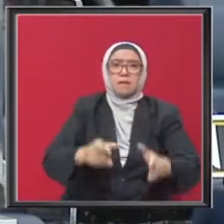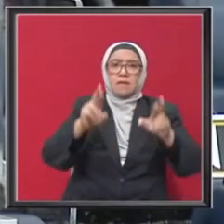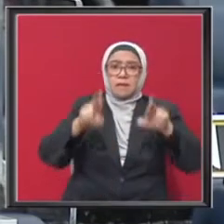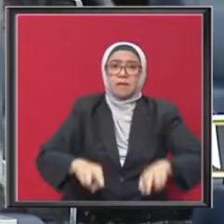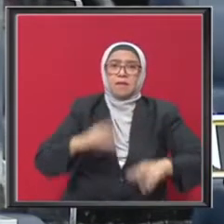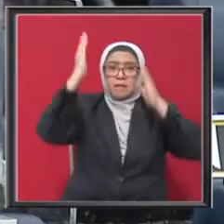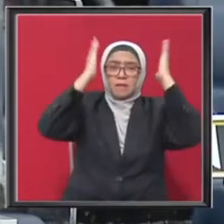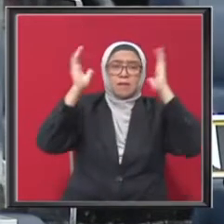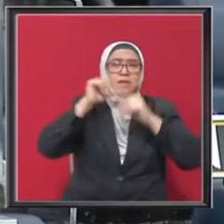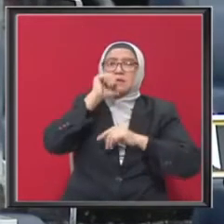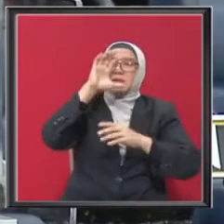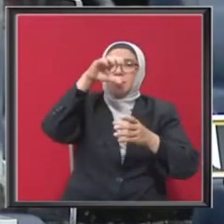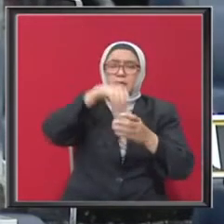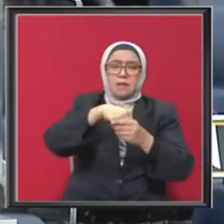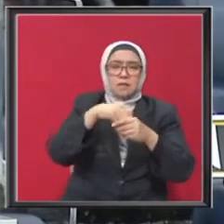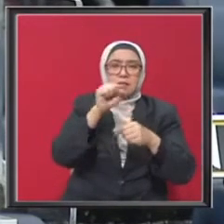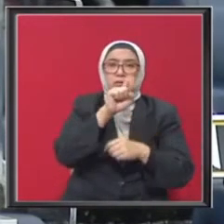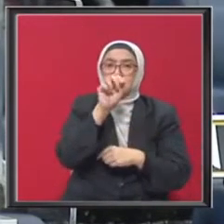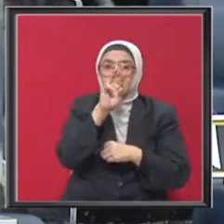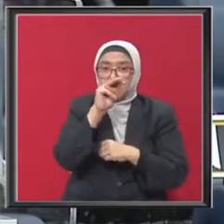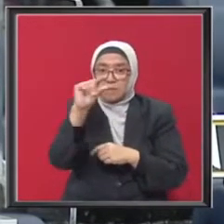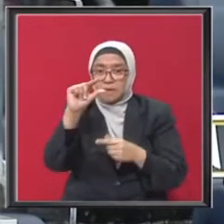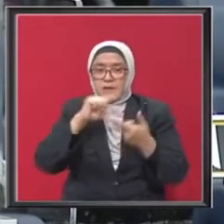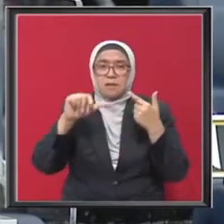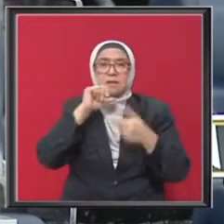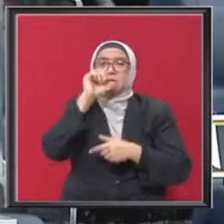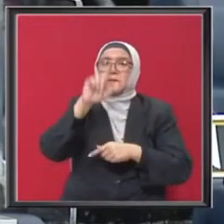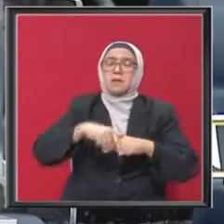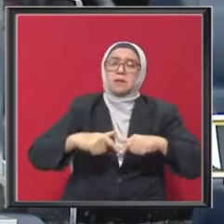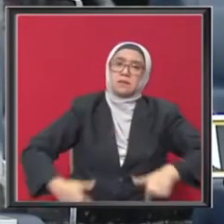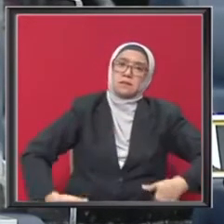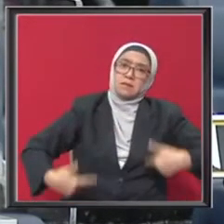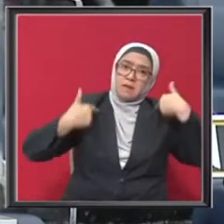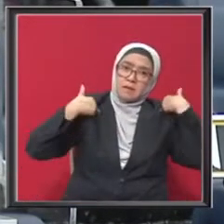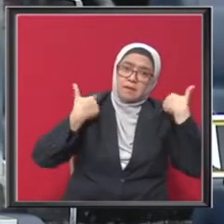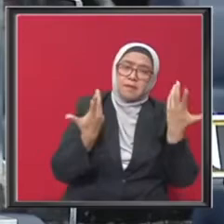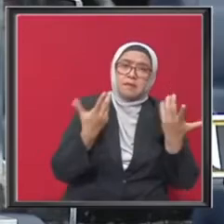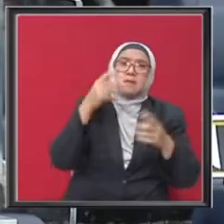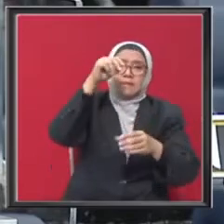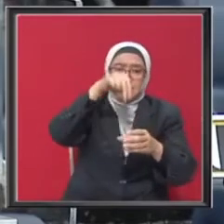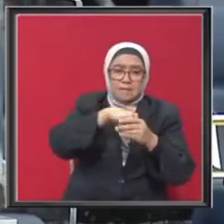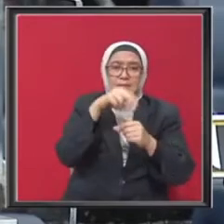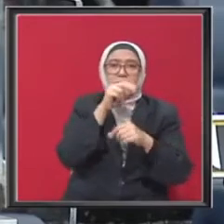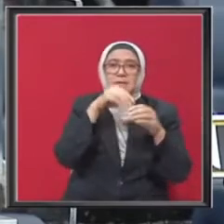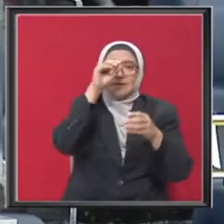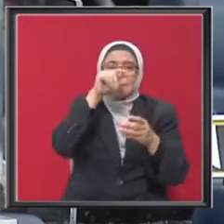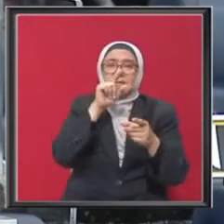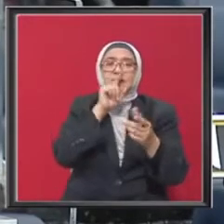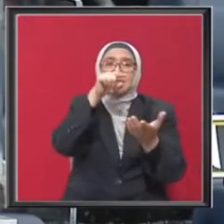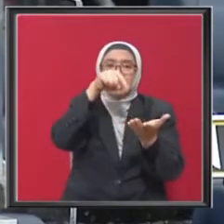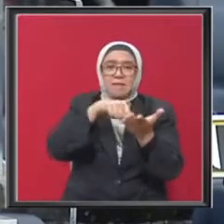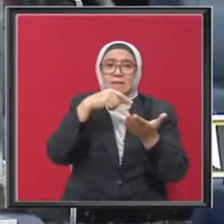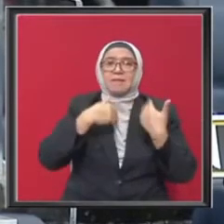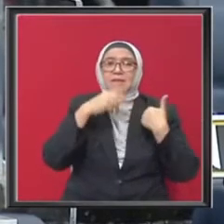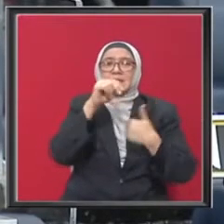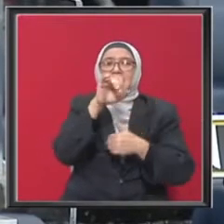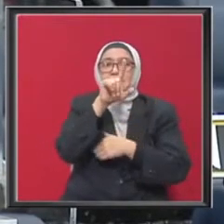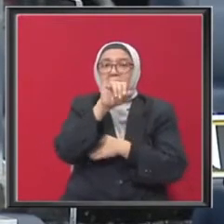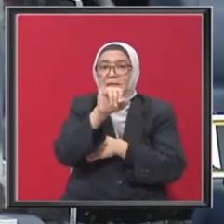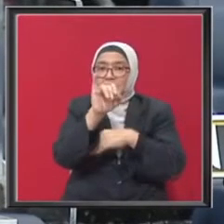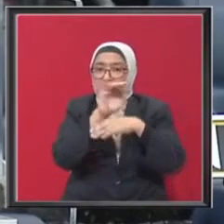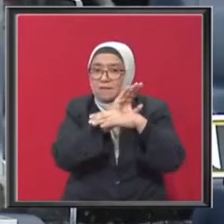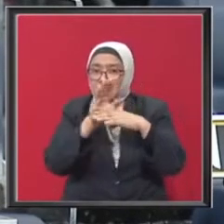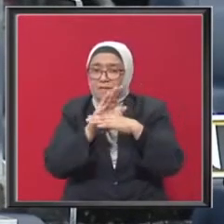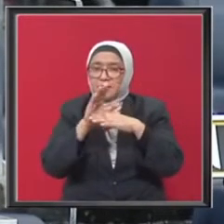pos Life that masuk streaming dan ini mempunyai nilai komersial sebagai Itulah kalau kita lihat hal di